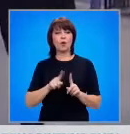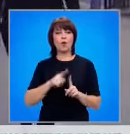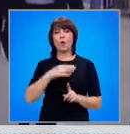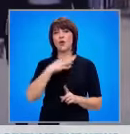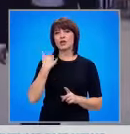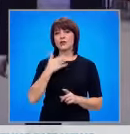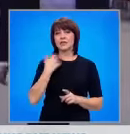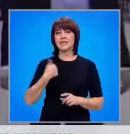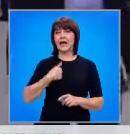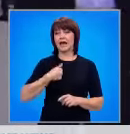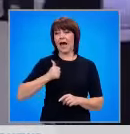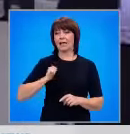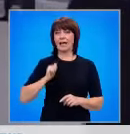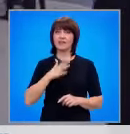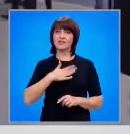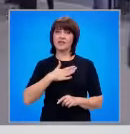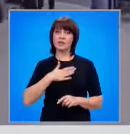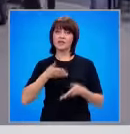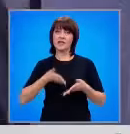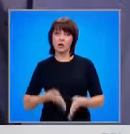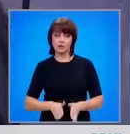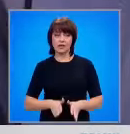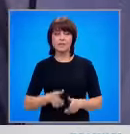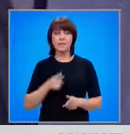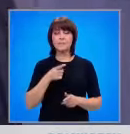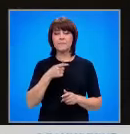агент в родината си. 73-годишната звезда на